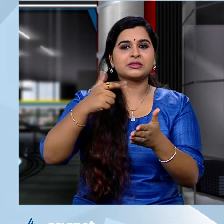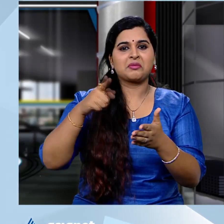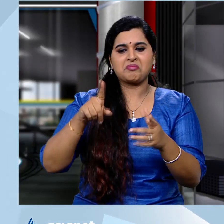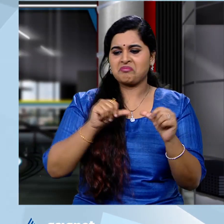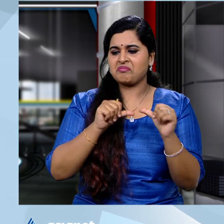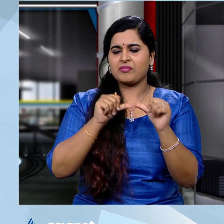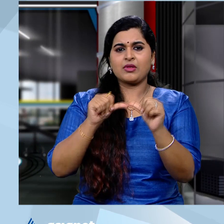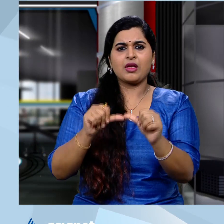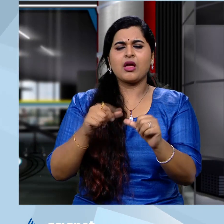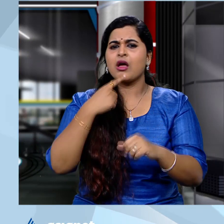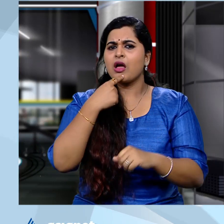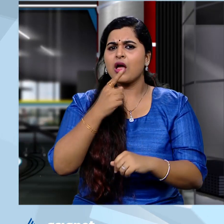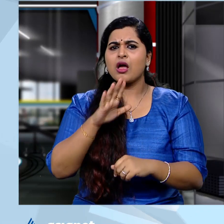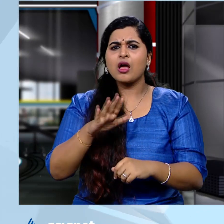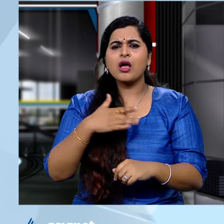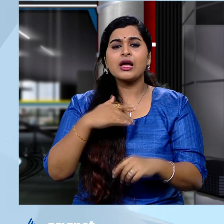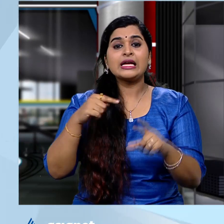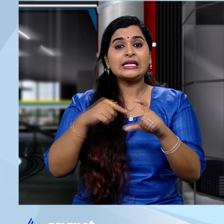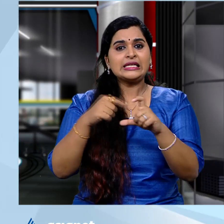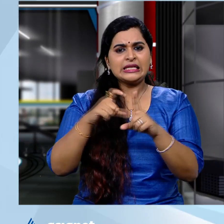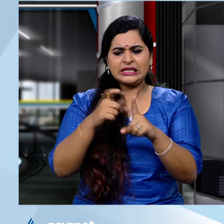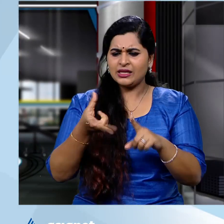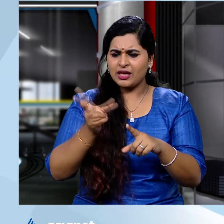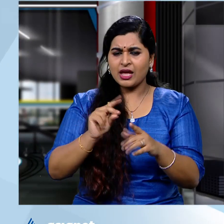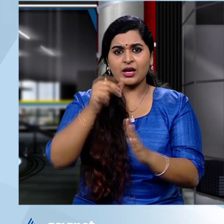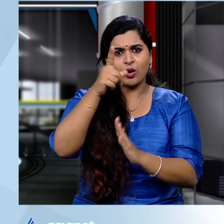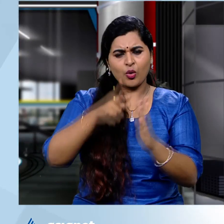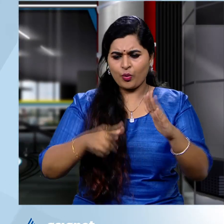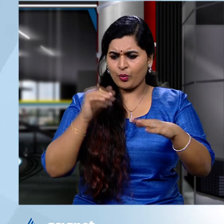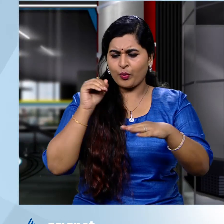നൽകി. കേസിൽ കെജ്രിവാളിന് ഇഡി വീണ്ടും നോട്ടീസ് നൽകും.